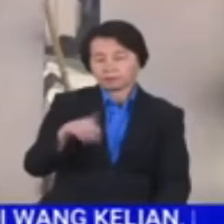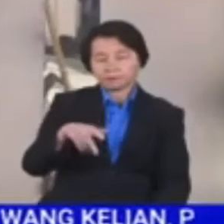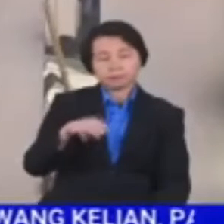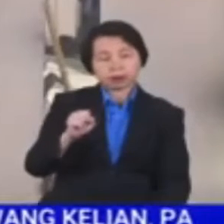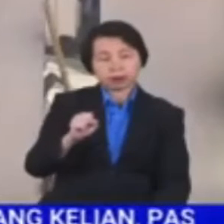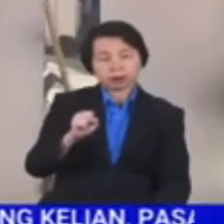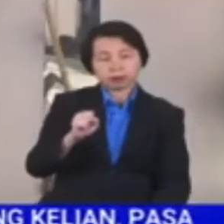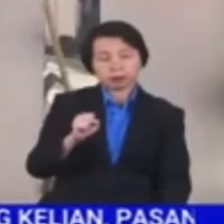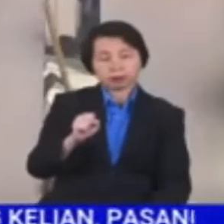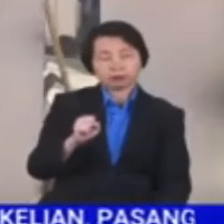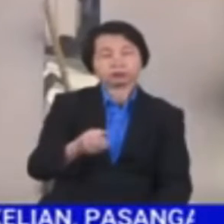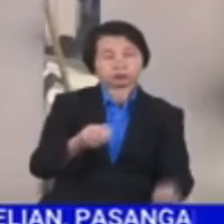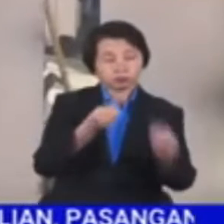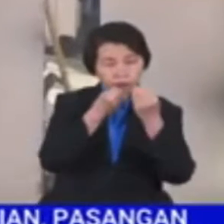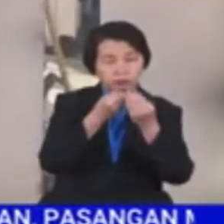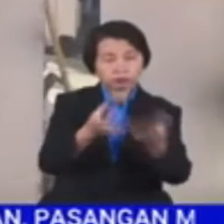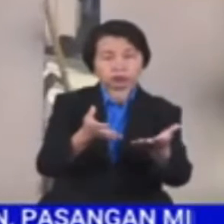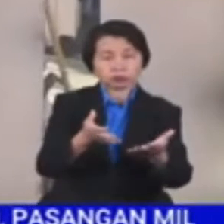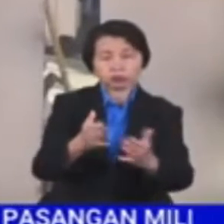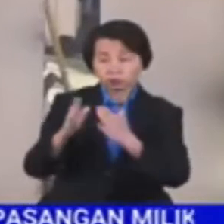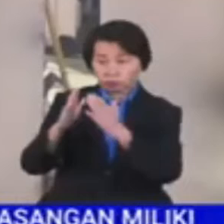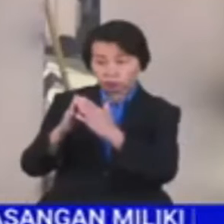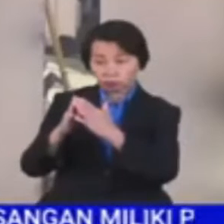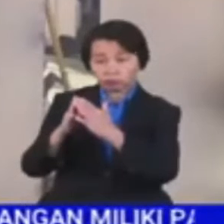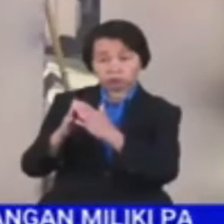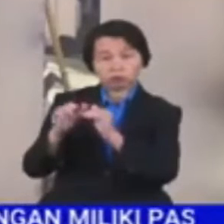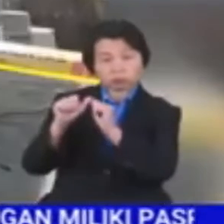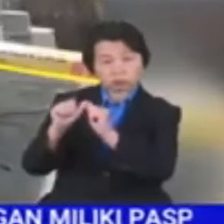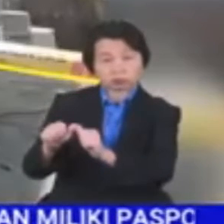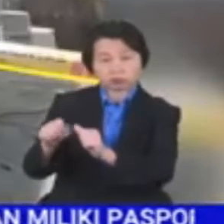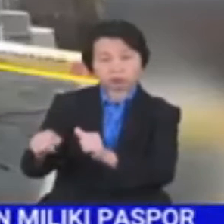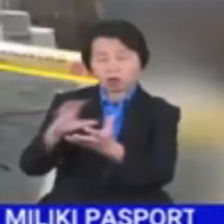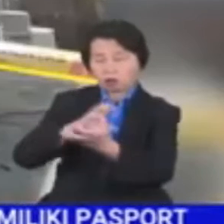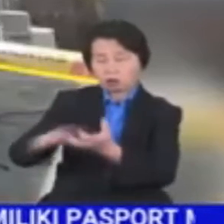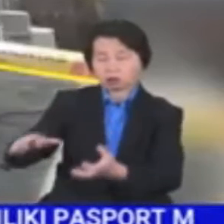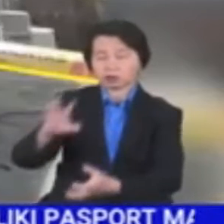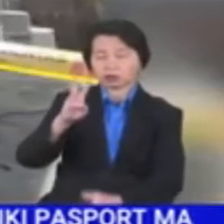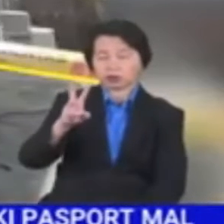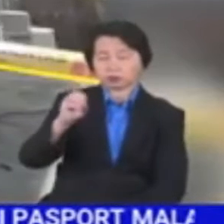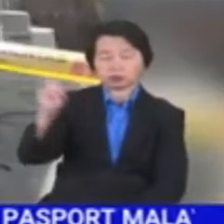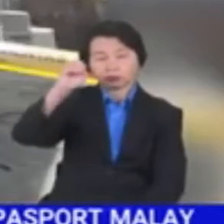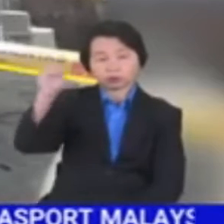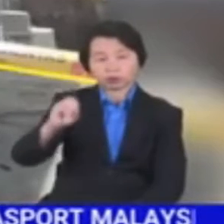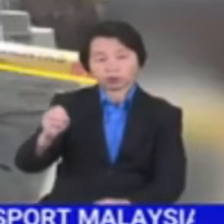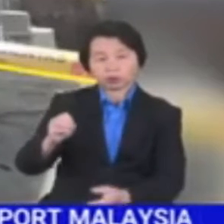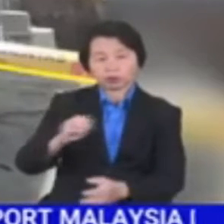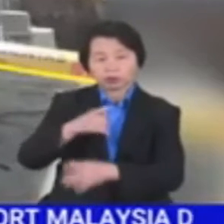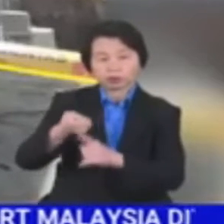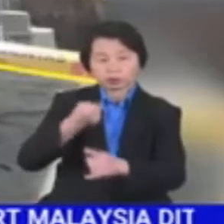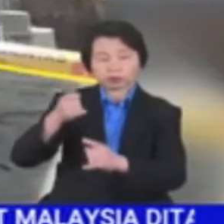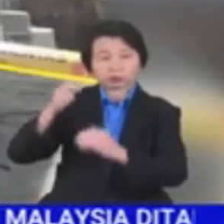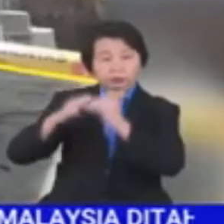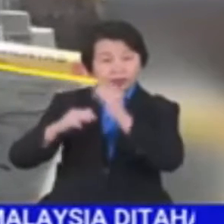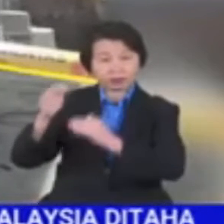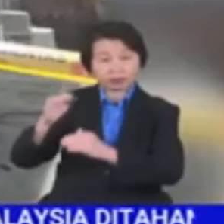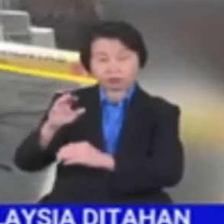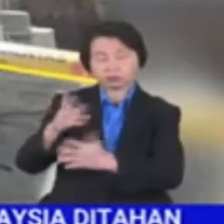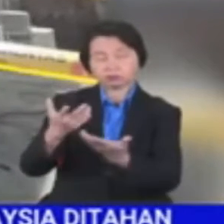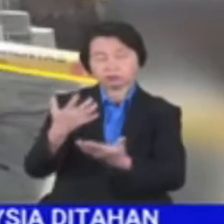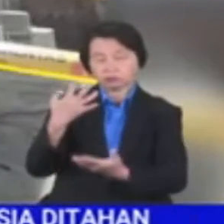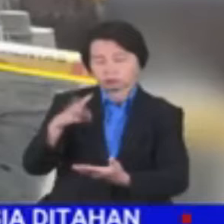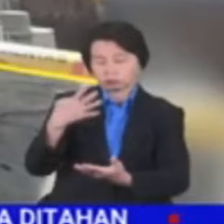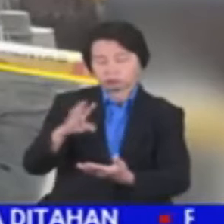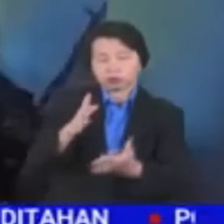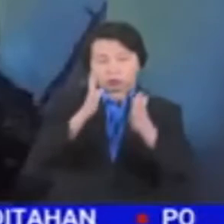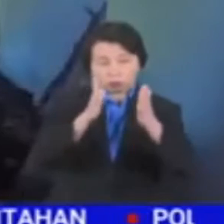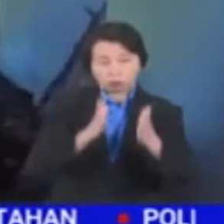Ichsan Malik yifan memalukan rumah jenis kekal tersebut musnah 60 ratus daripada keseluruhan bangunan 14